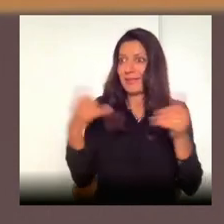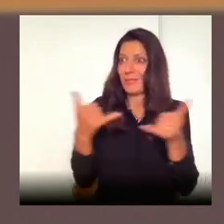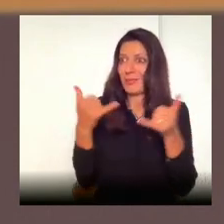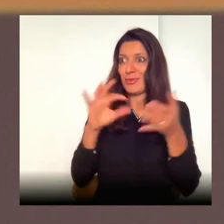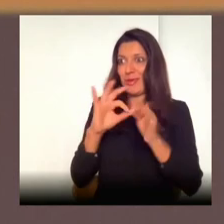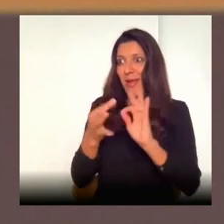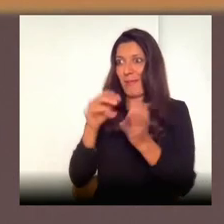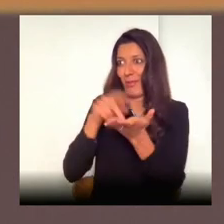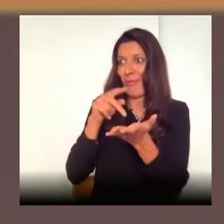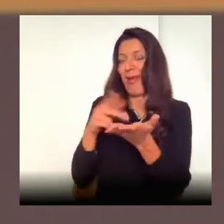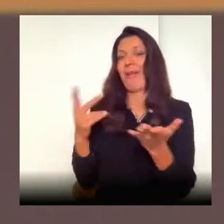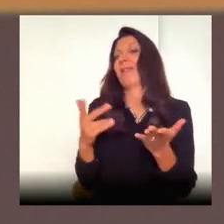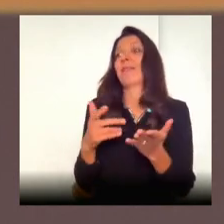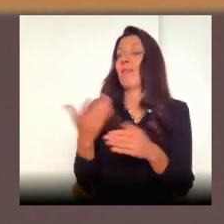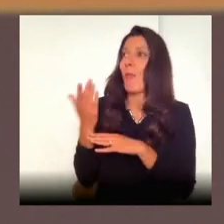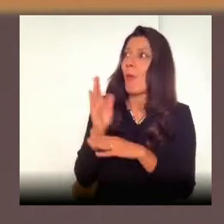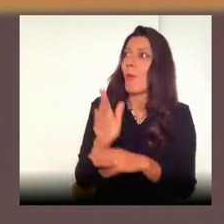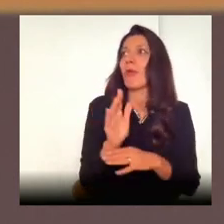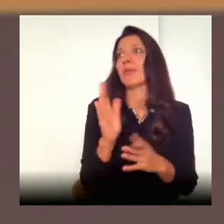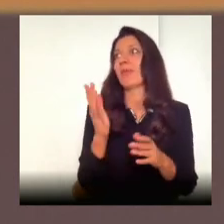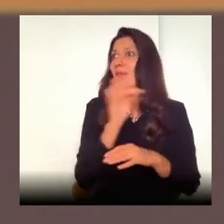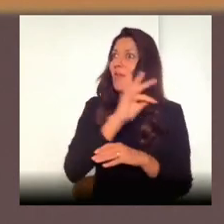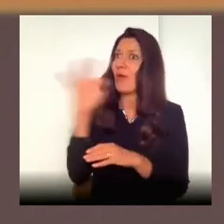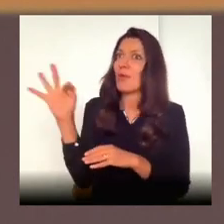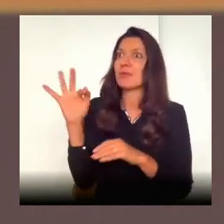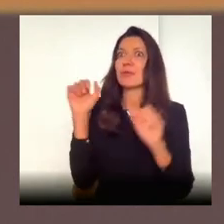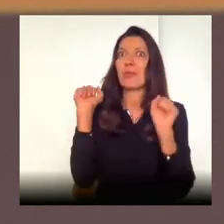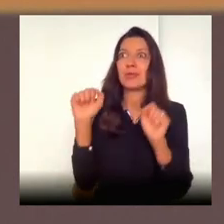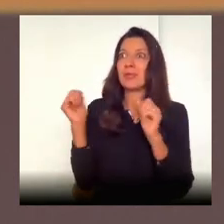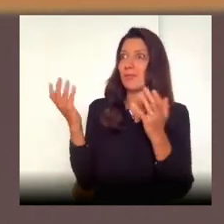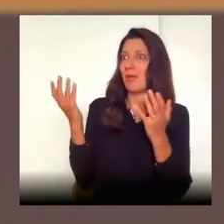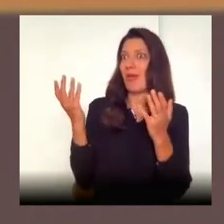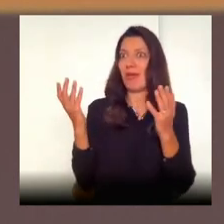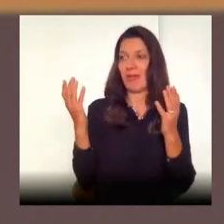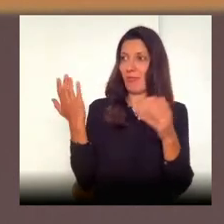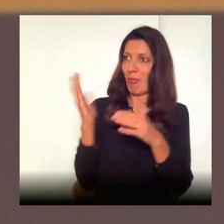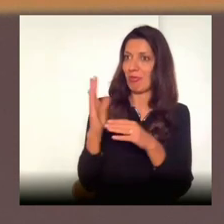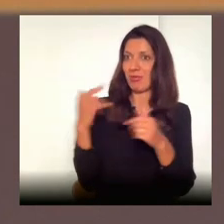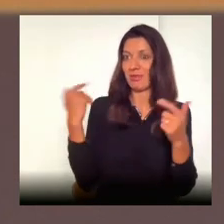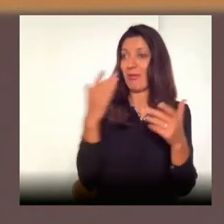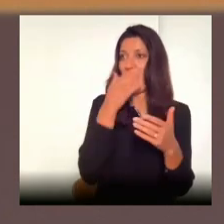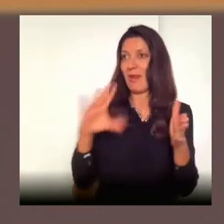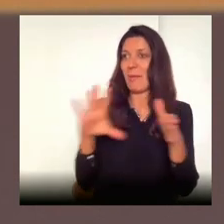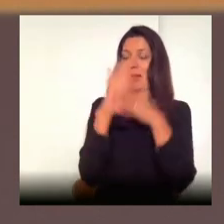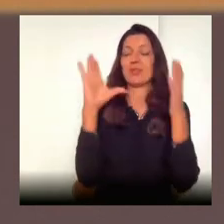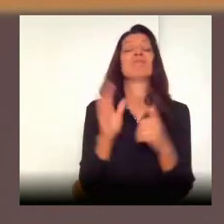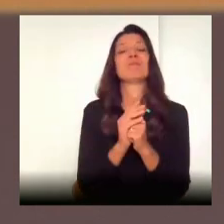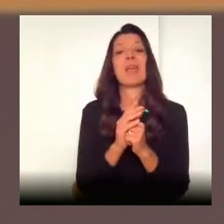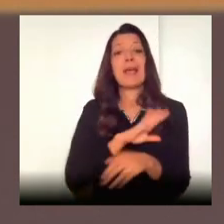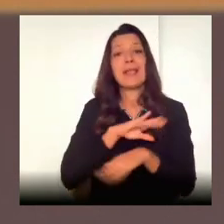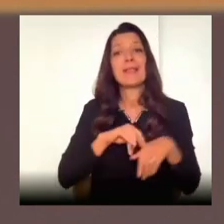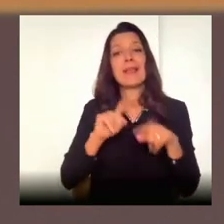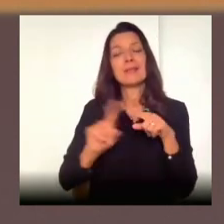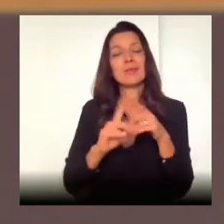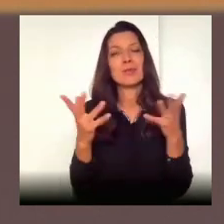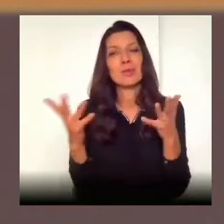avant tout ce que la France est capable d'offrir et de montrer. Ensuite, pour conclure tout ce qui